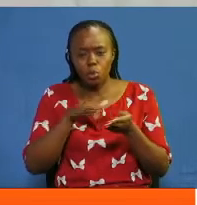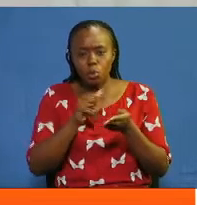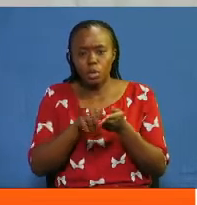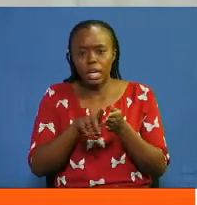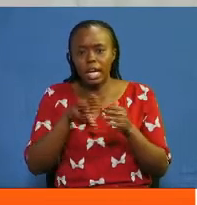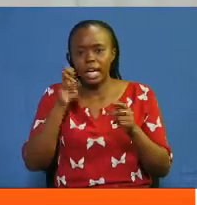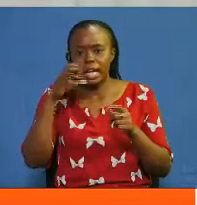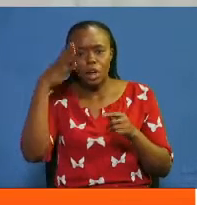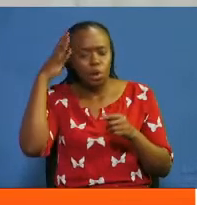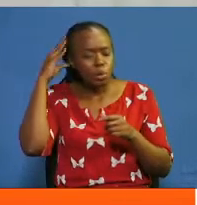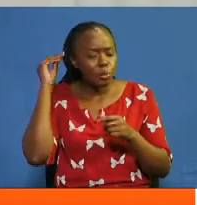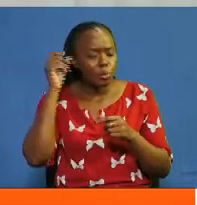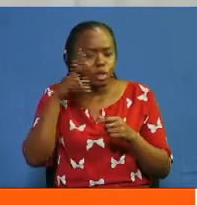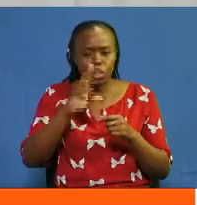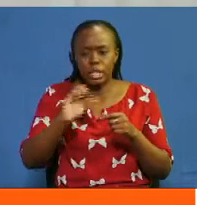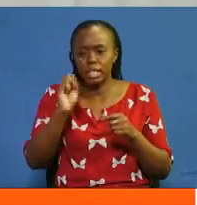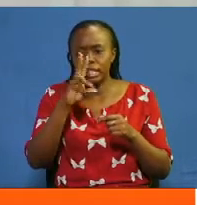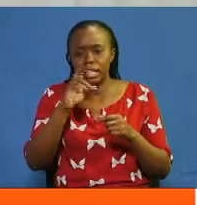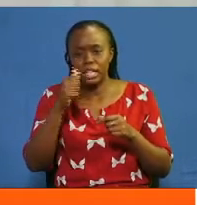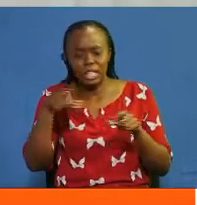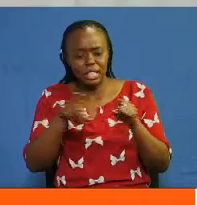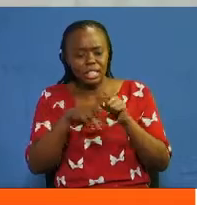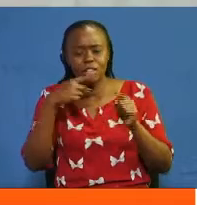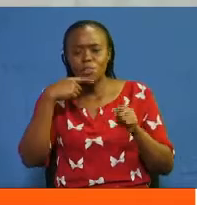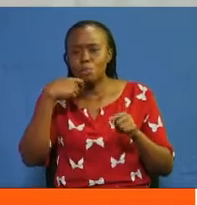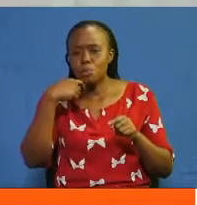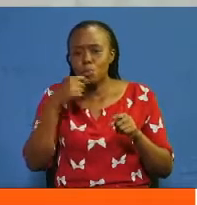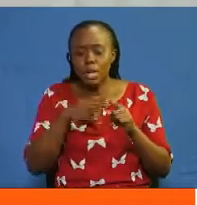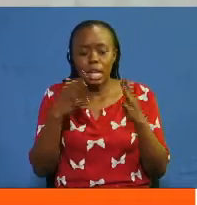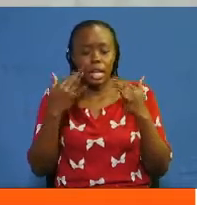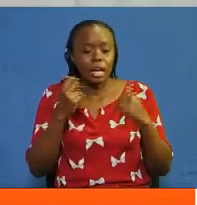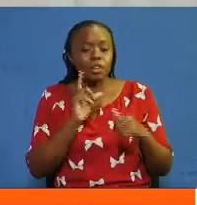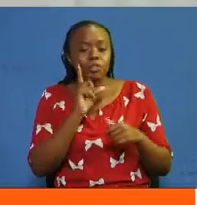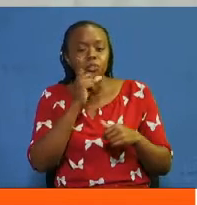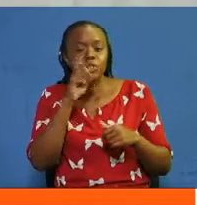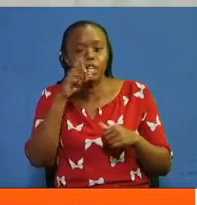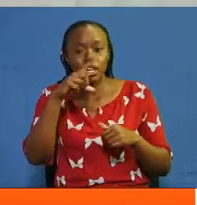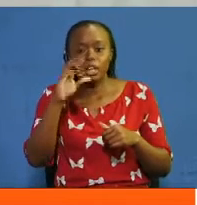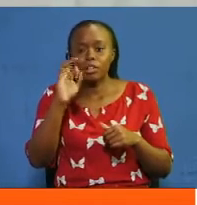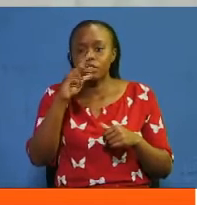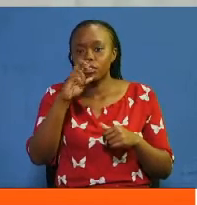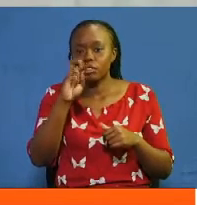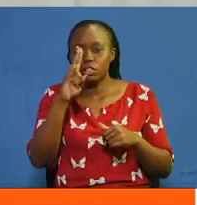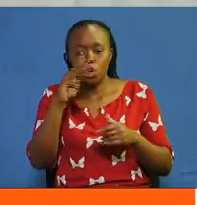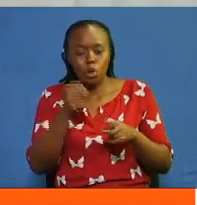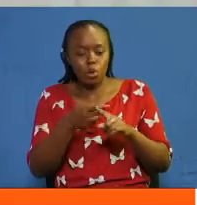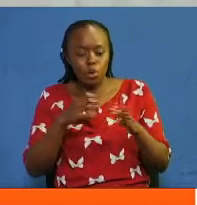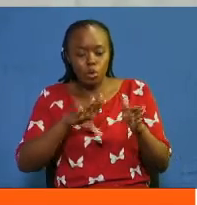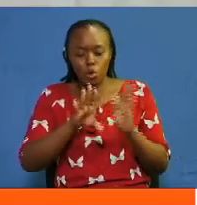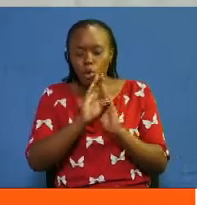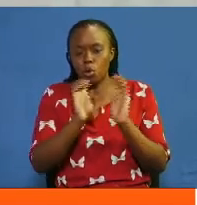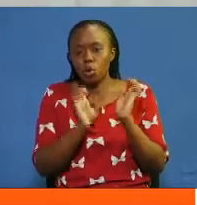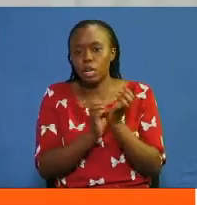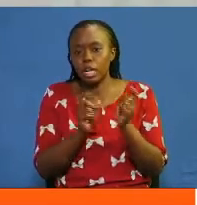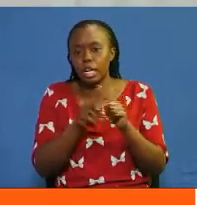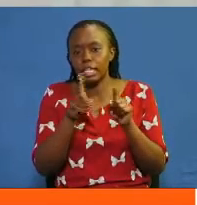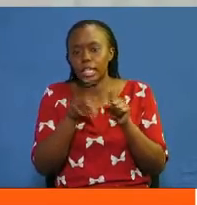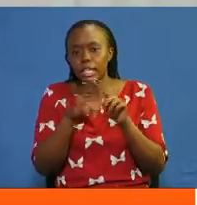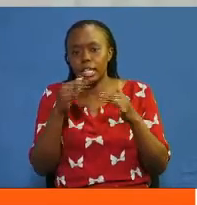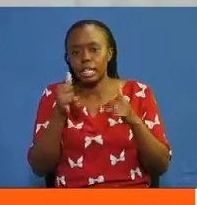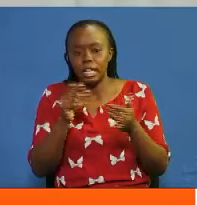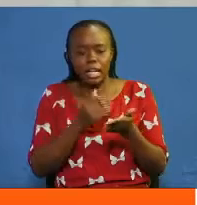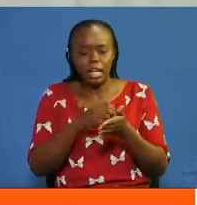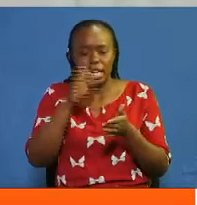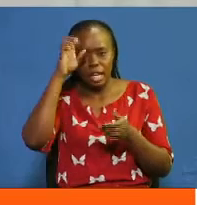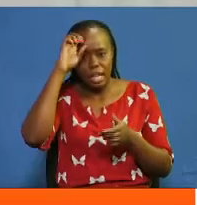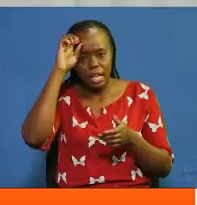Samburu, Borana, Somali na Masa ili kukomesha ukeketaji wa wanawake ambao umekita mizizi katika jamii hizo na kuingilia kati masomo ya